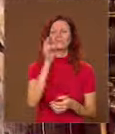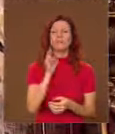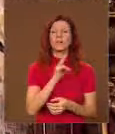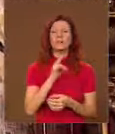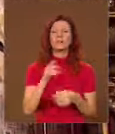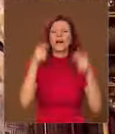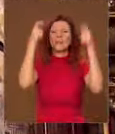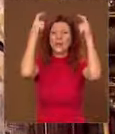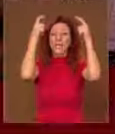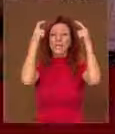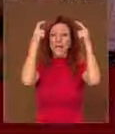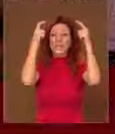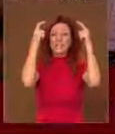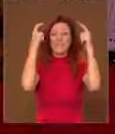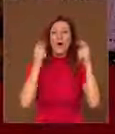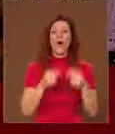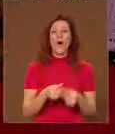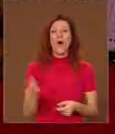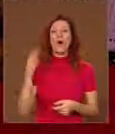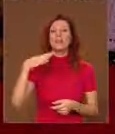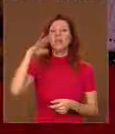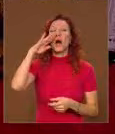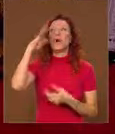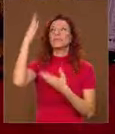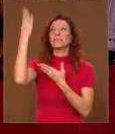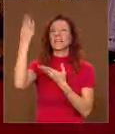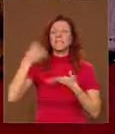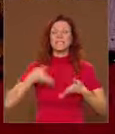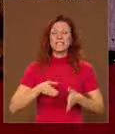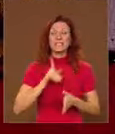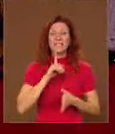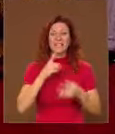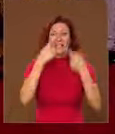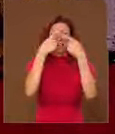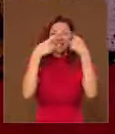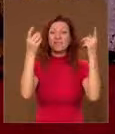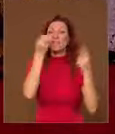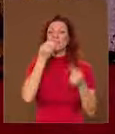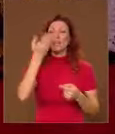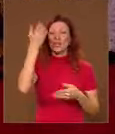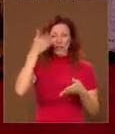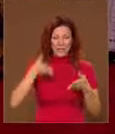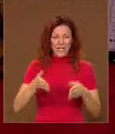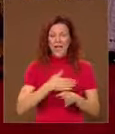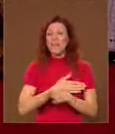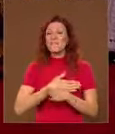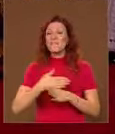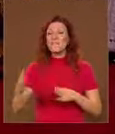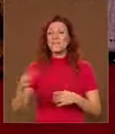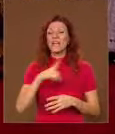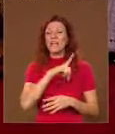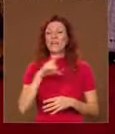Благословено е царството на Отец и Син и Дух Свети, сега и винаги и во